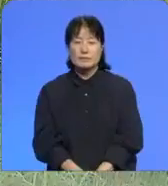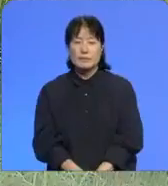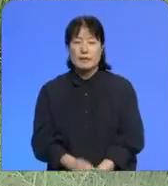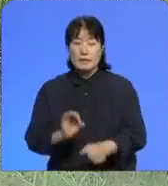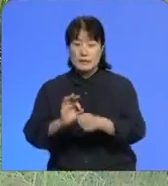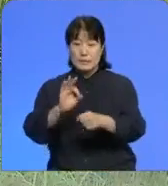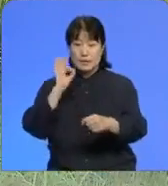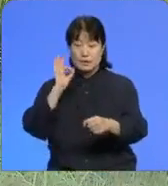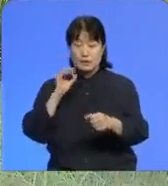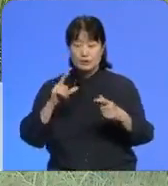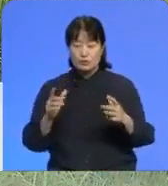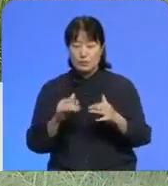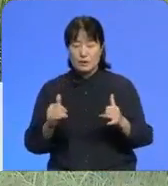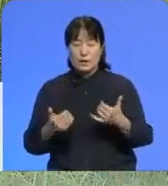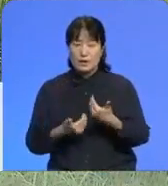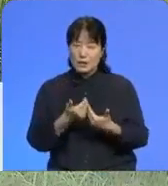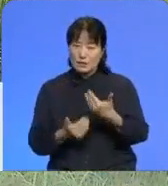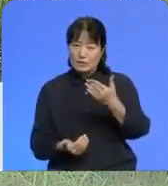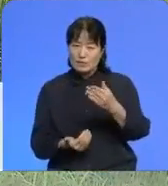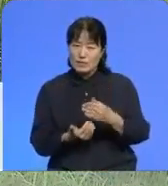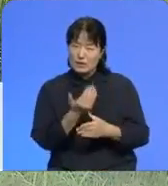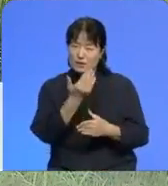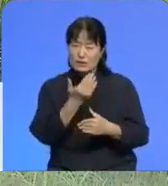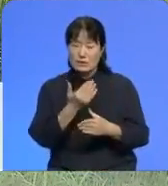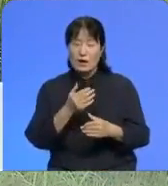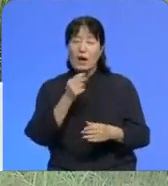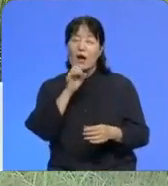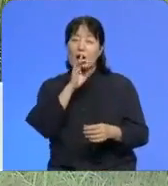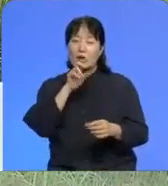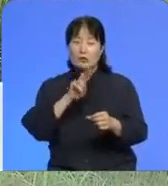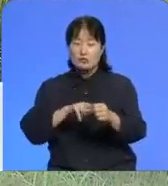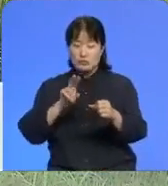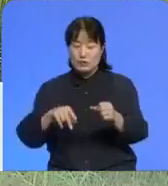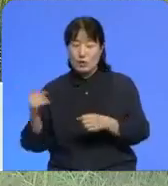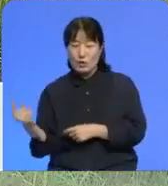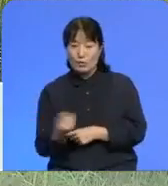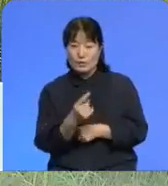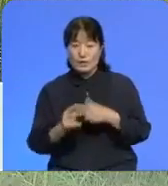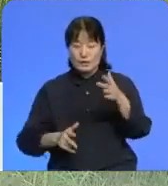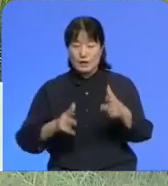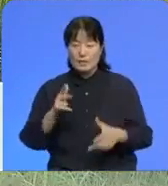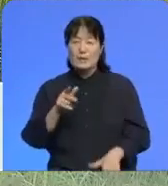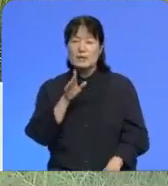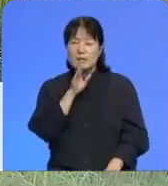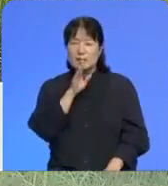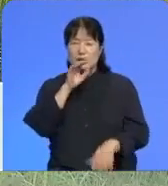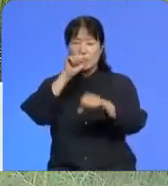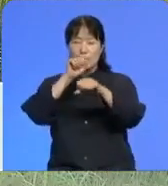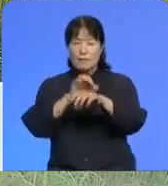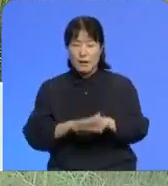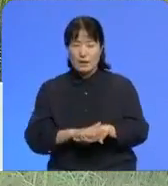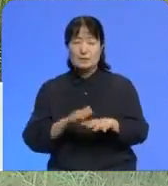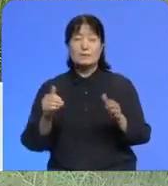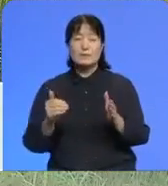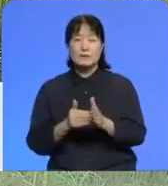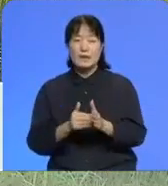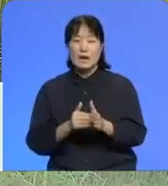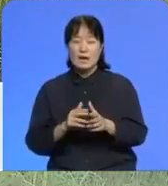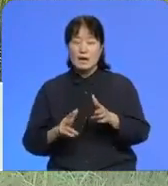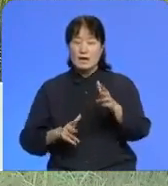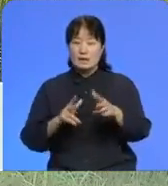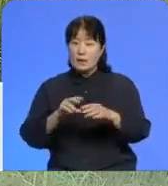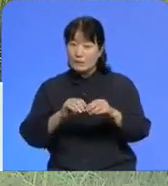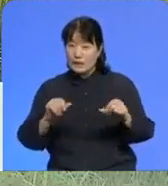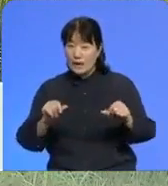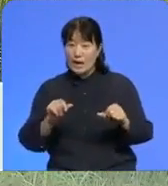10여 년전 주민과 갈등 속에 추진된 이른바 강릉 구정골프장 사업이 사실상 백지화됐습니다. 사업 부진에